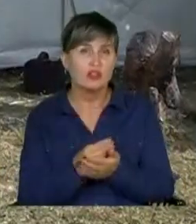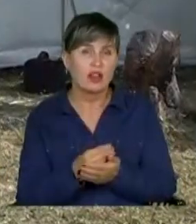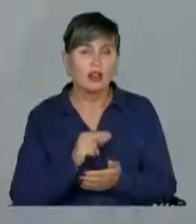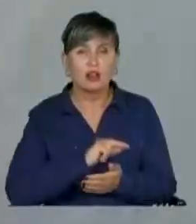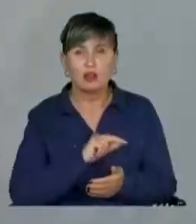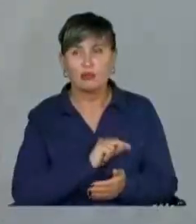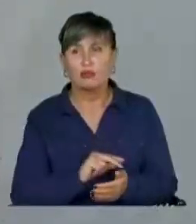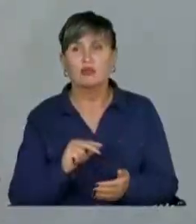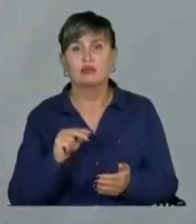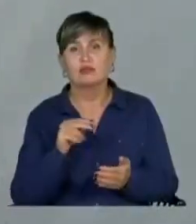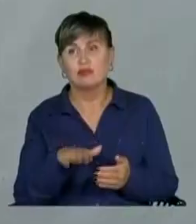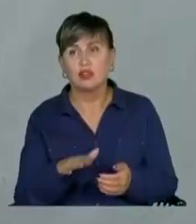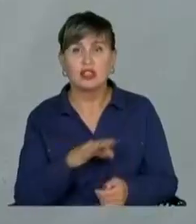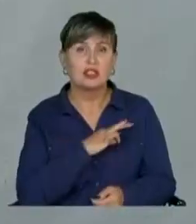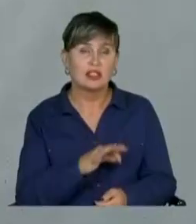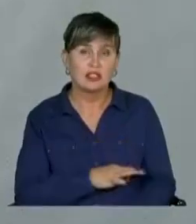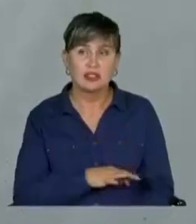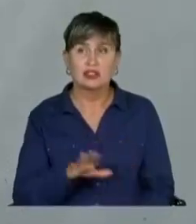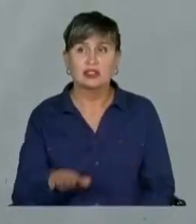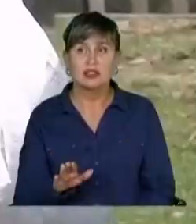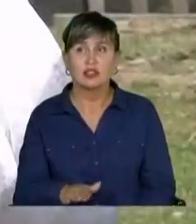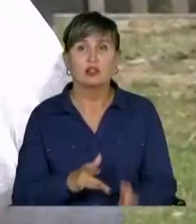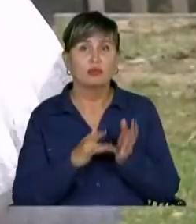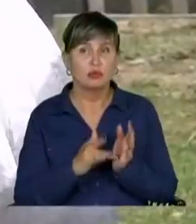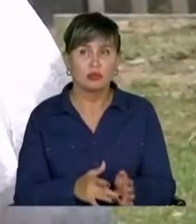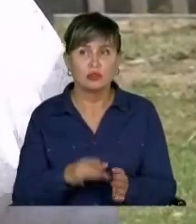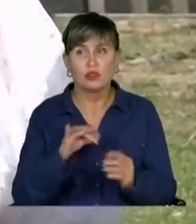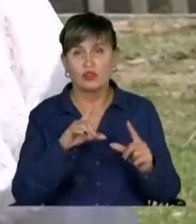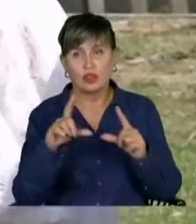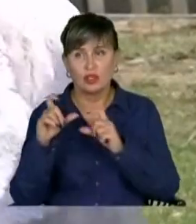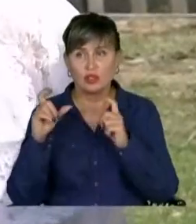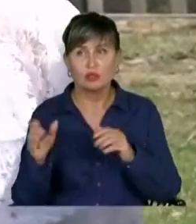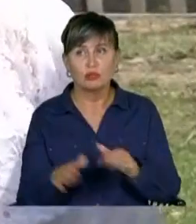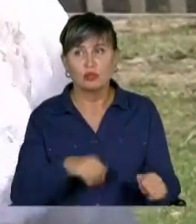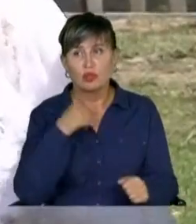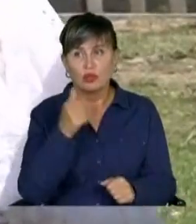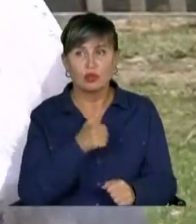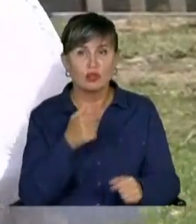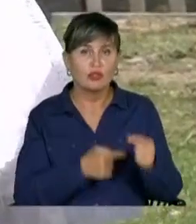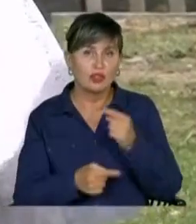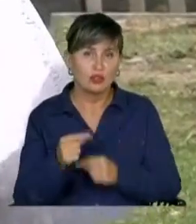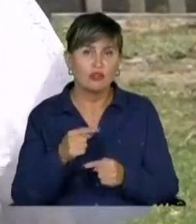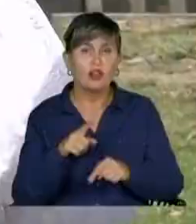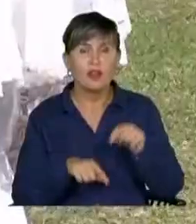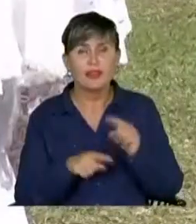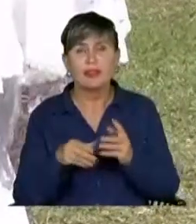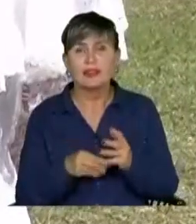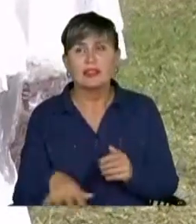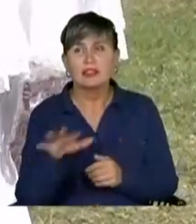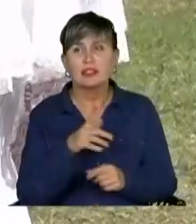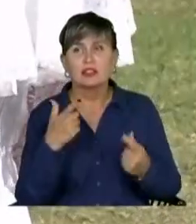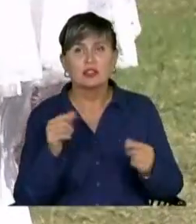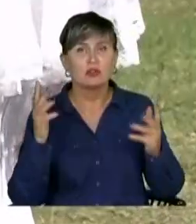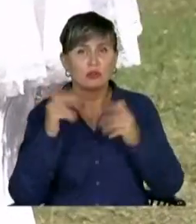миссия. Тлек – младший сын одного из аксакалов, путешественник и фотограф. Спустя годы он возвращается в родные земли, где влюбляется